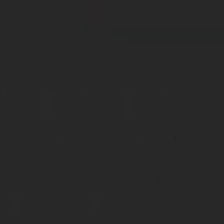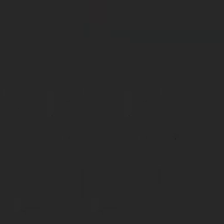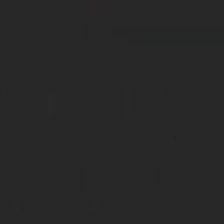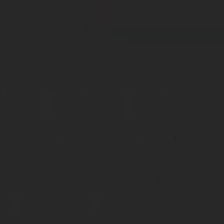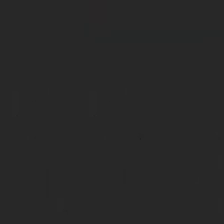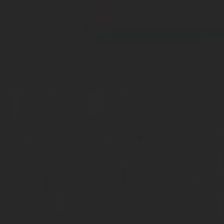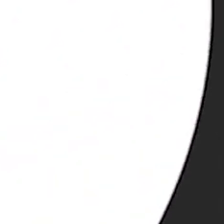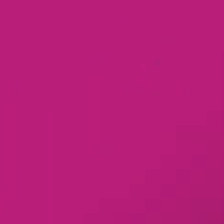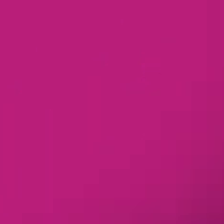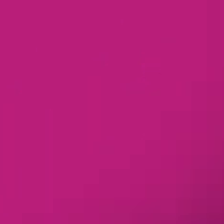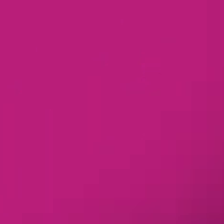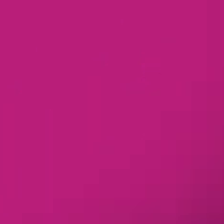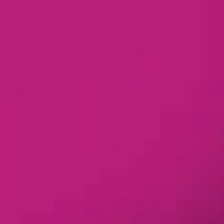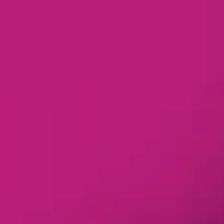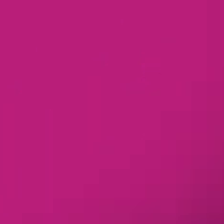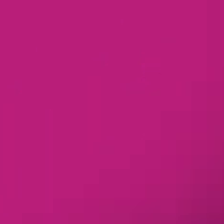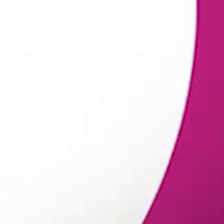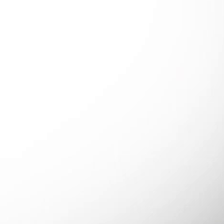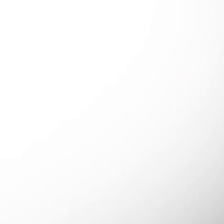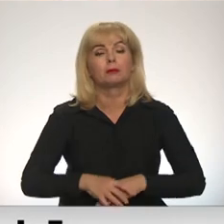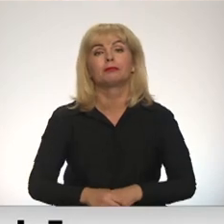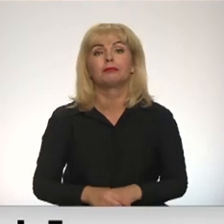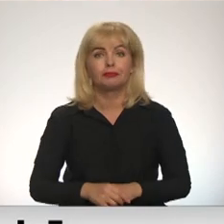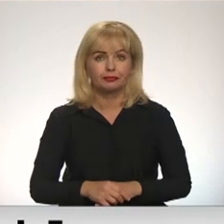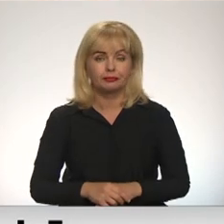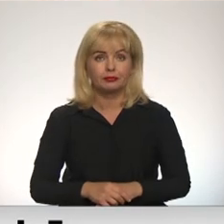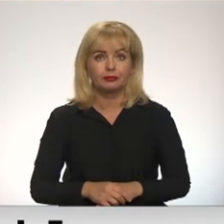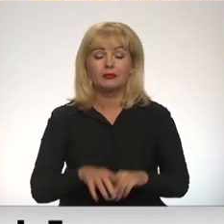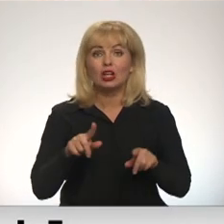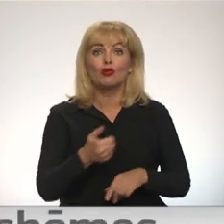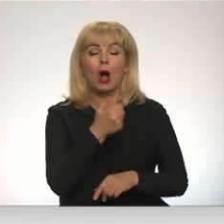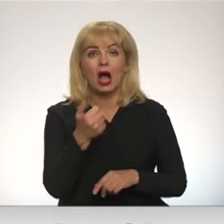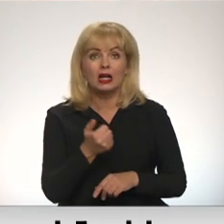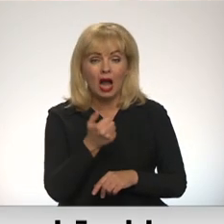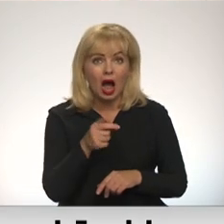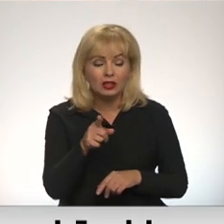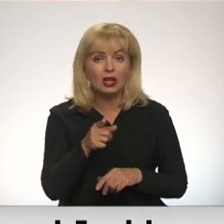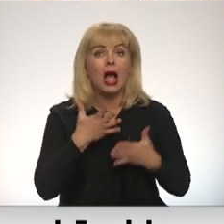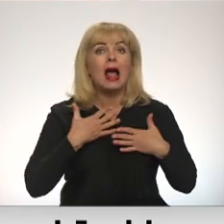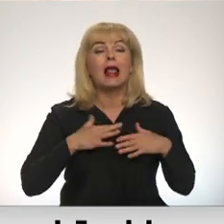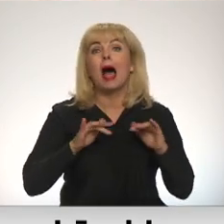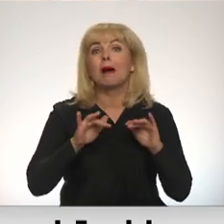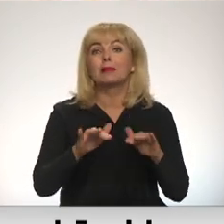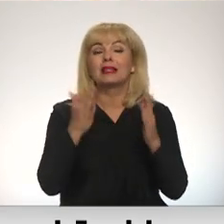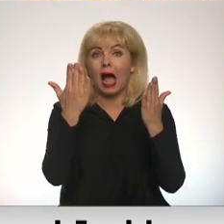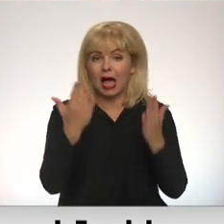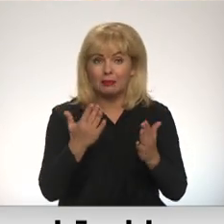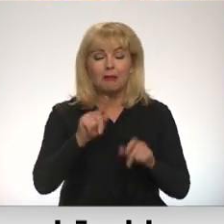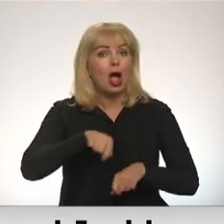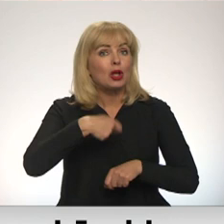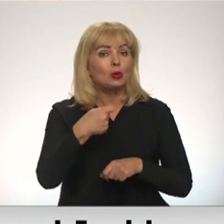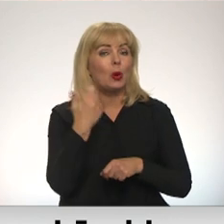Re, viss ēters ir te! Šā gada sabiedrisko komēdiju labdarības maratona dod 5